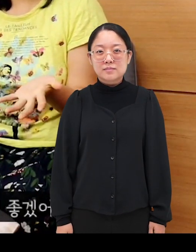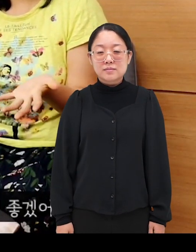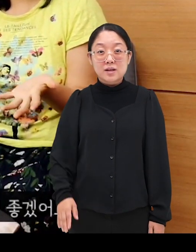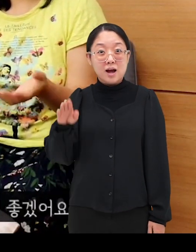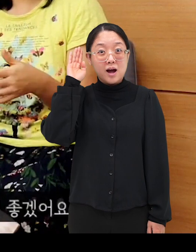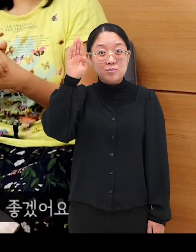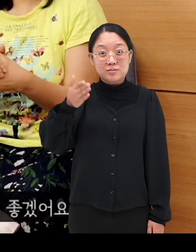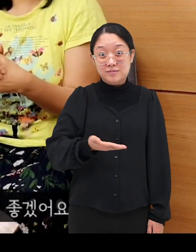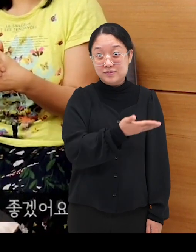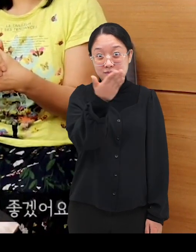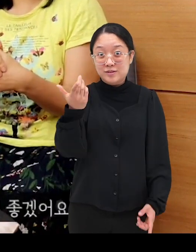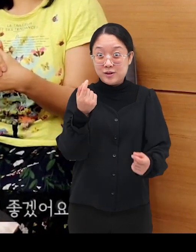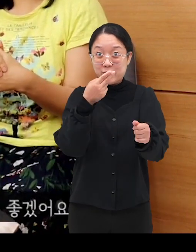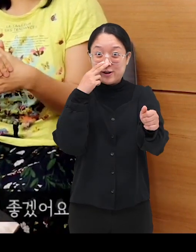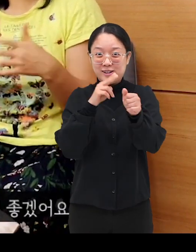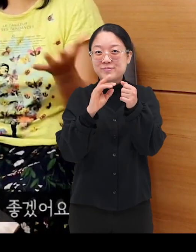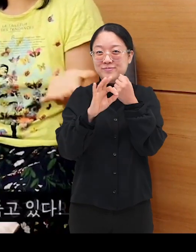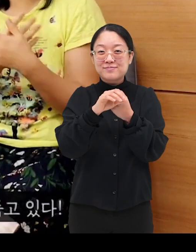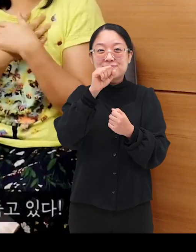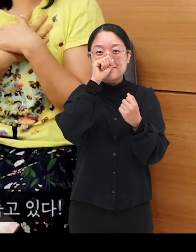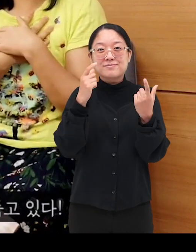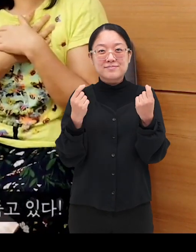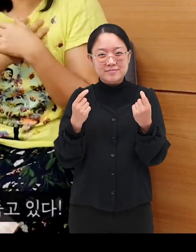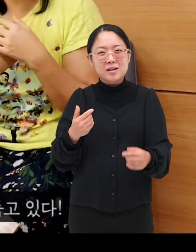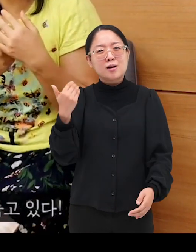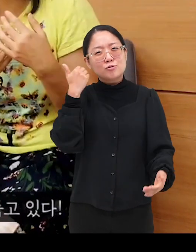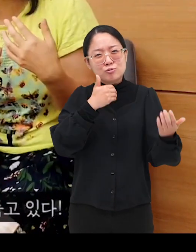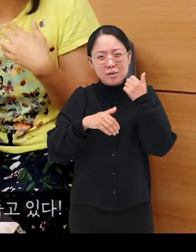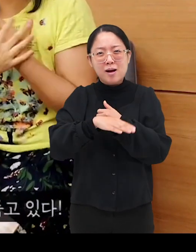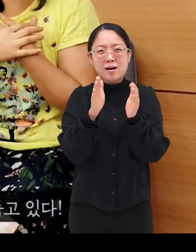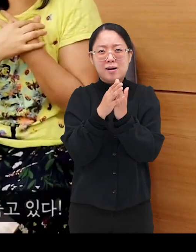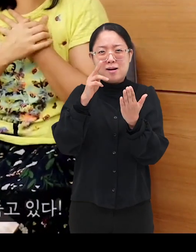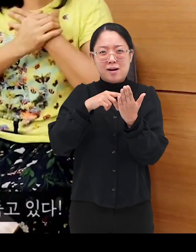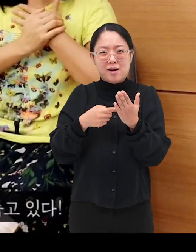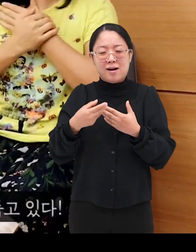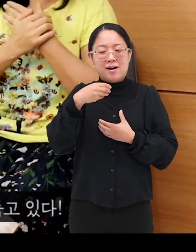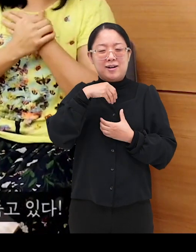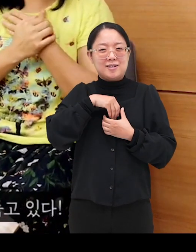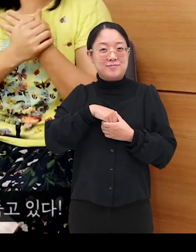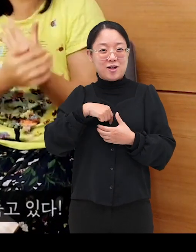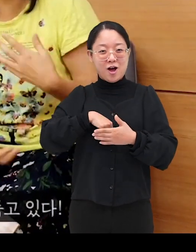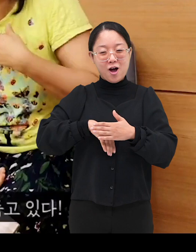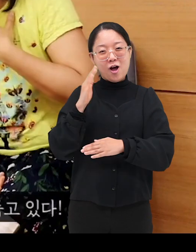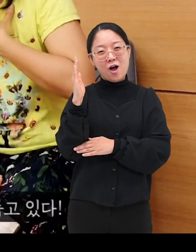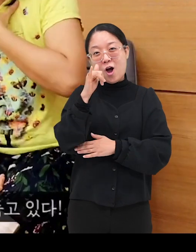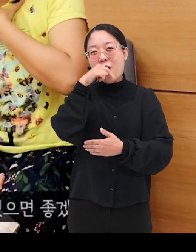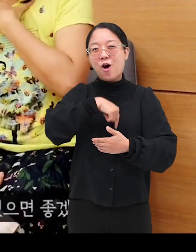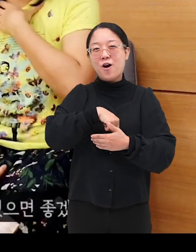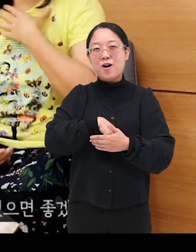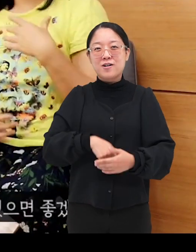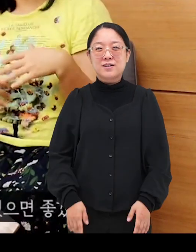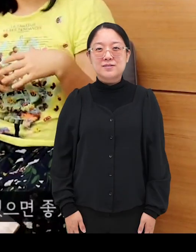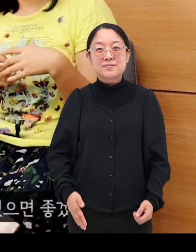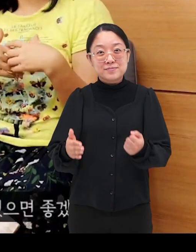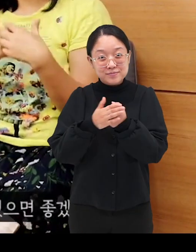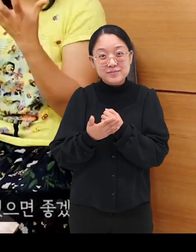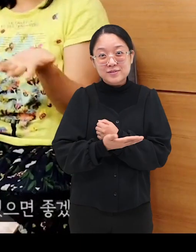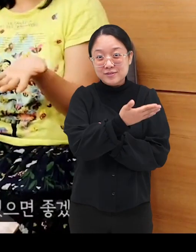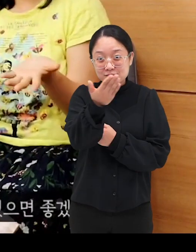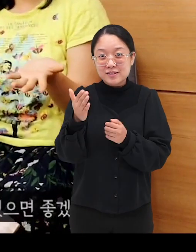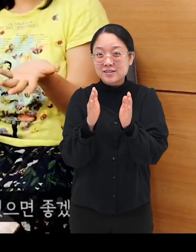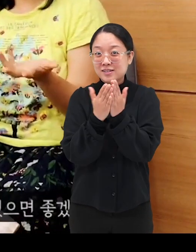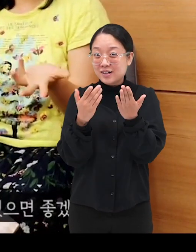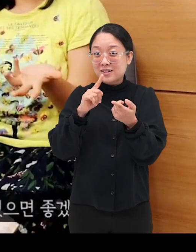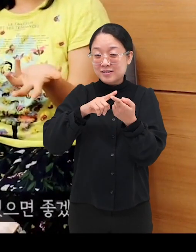많은 분들이 이런 도전을 해보셨으면 좋겠어요. 누구나 가슴속에 책 한 권 정도 쓸 이야기는 품고 있다. 그래서 그거를 이제